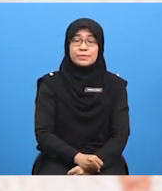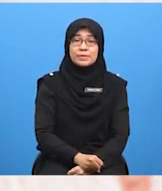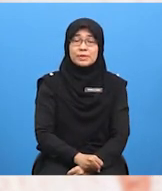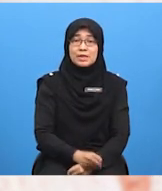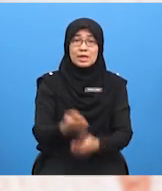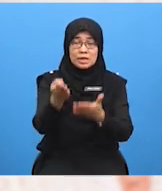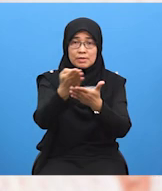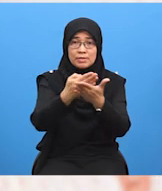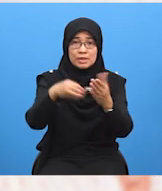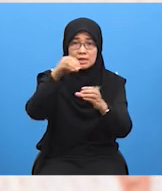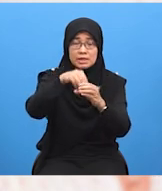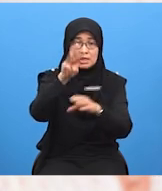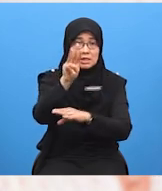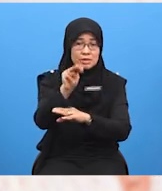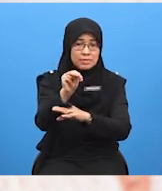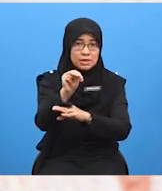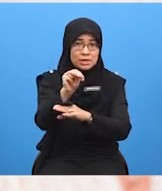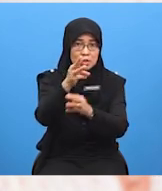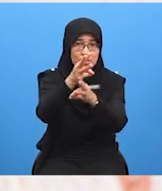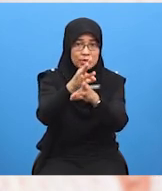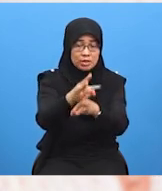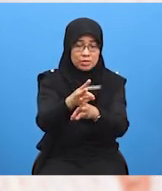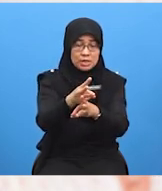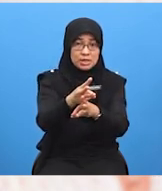Bahagian-bahagian yang terdapat di dalam mikro pengawal adalah seperti